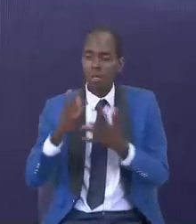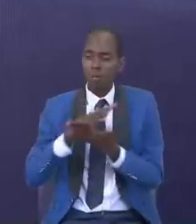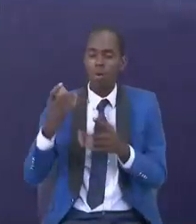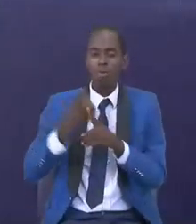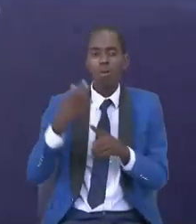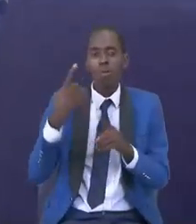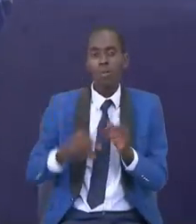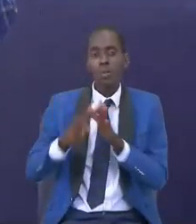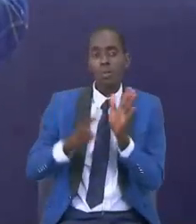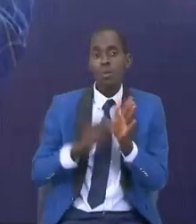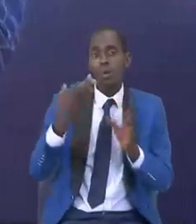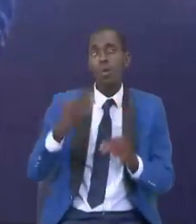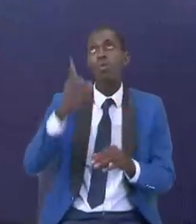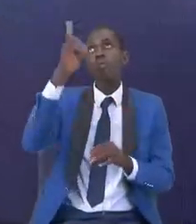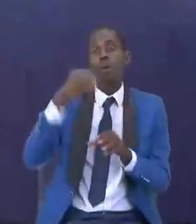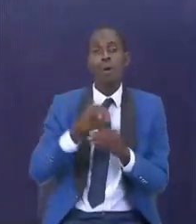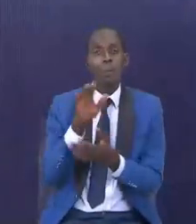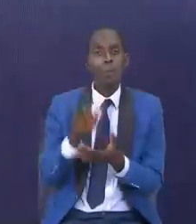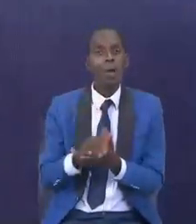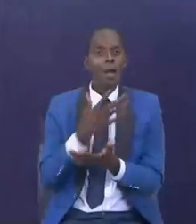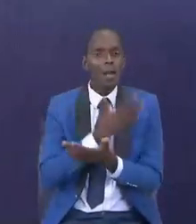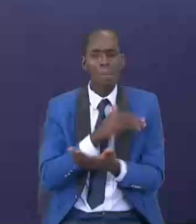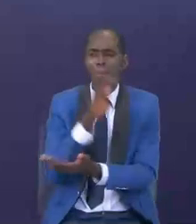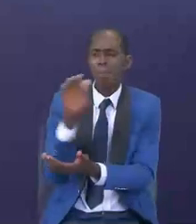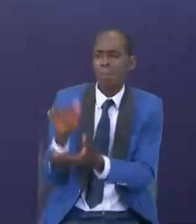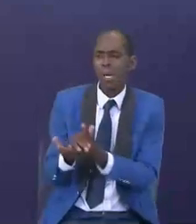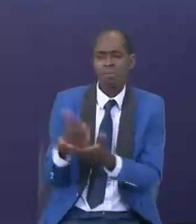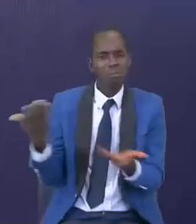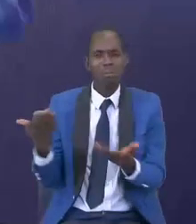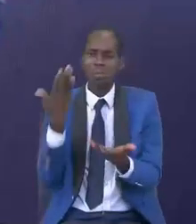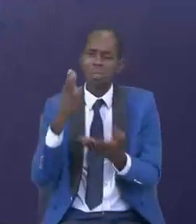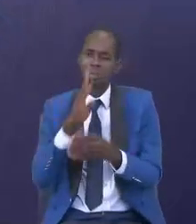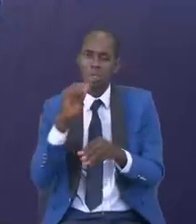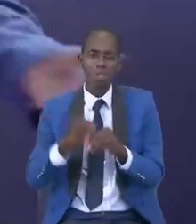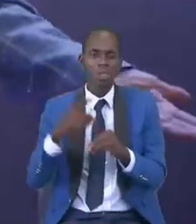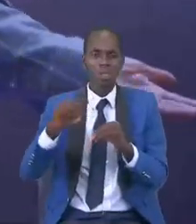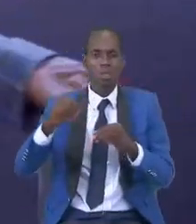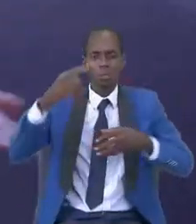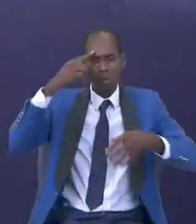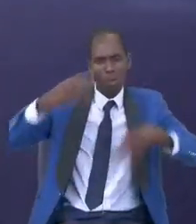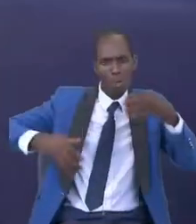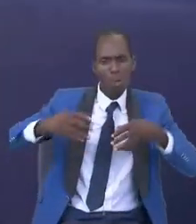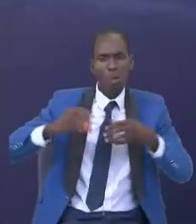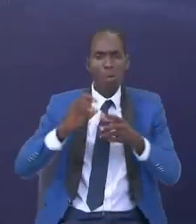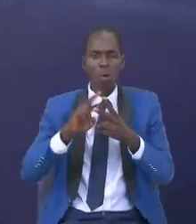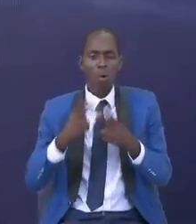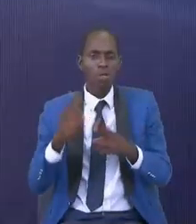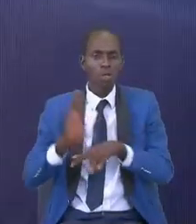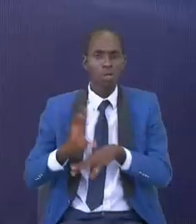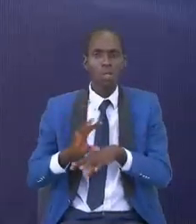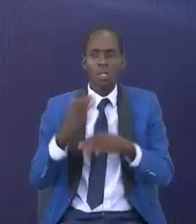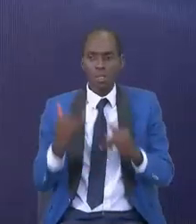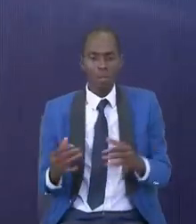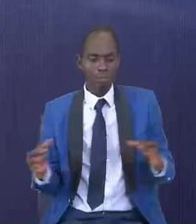Dieu. Et du choix de Dieu. Il est déjà marié. Et il est marié à la mairie ou à l'église. Il a tout fait.